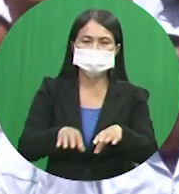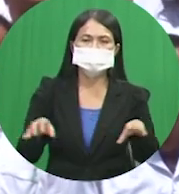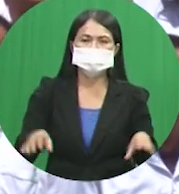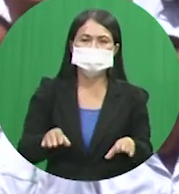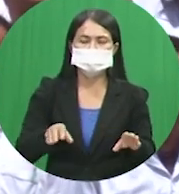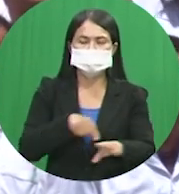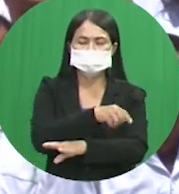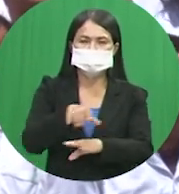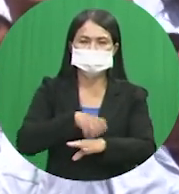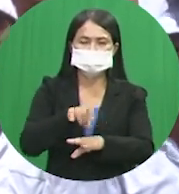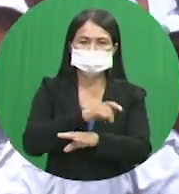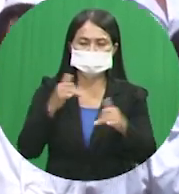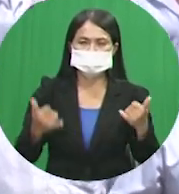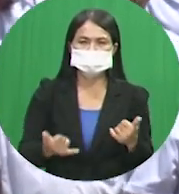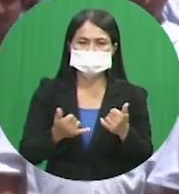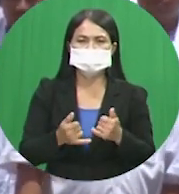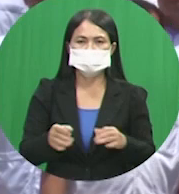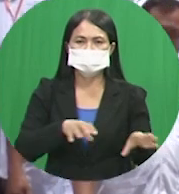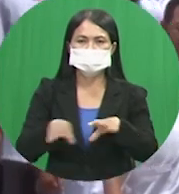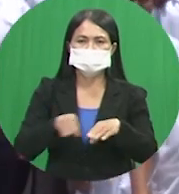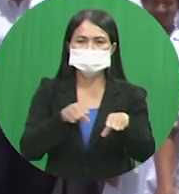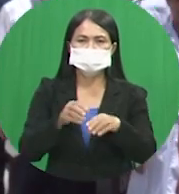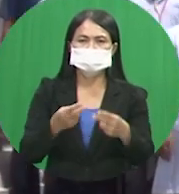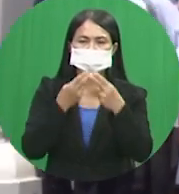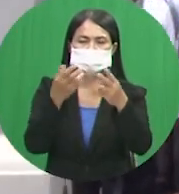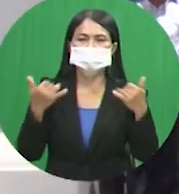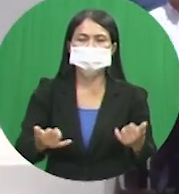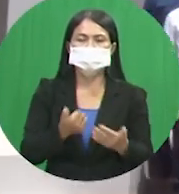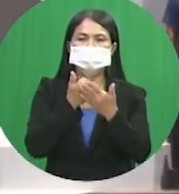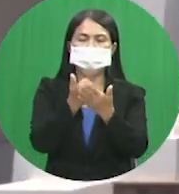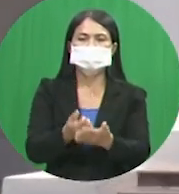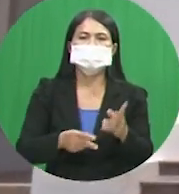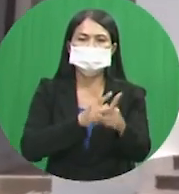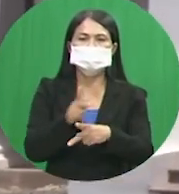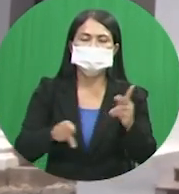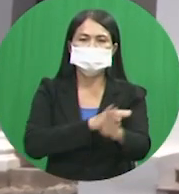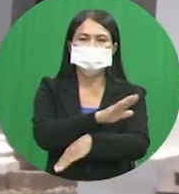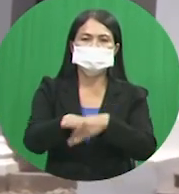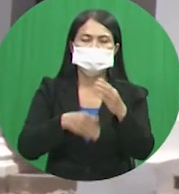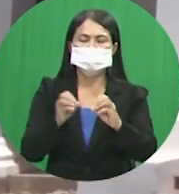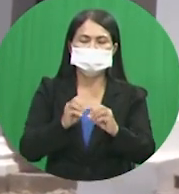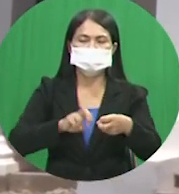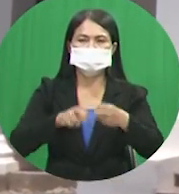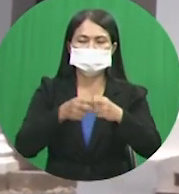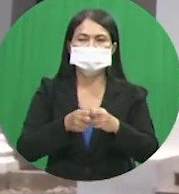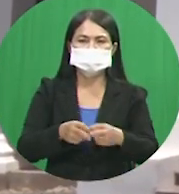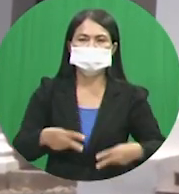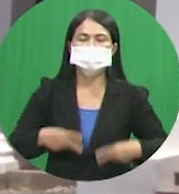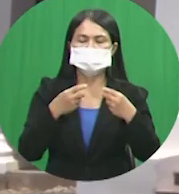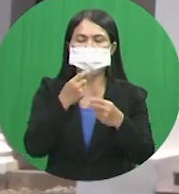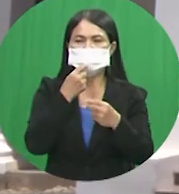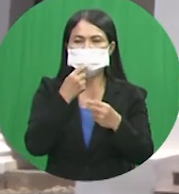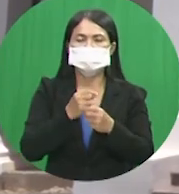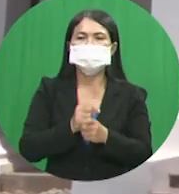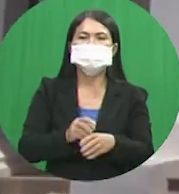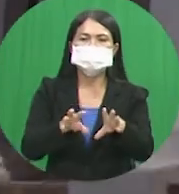ស្រុកក្រូចឆ្មានេះពេលនេះដែលសកម្មភាពមនុស្សធម៌នេះបានជួយដល់ប្រជាពលរដ្ឋទូទៅដែលមានបញ្ហាសុខភាពមាត់ធ្មេញ